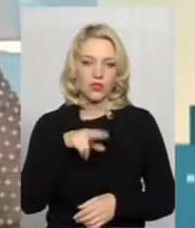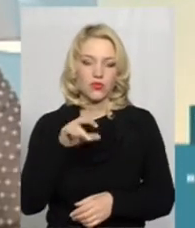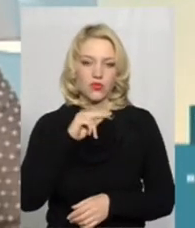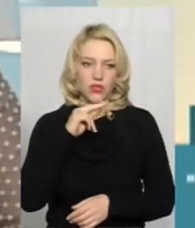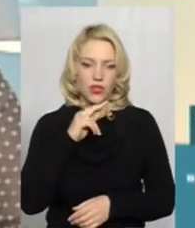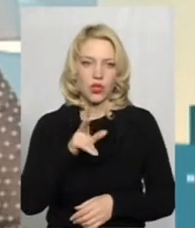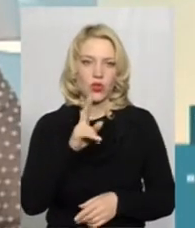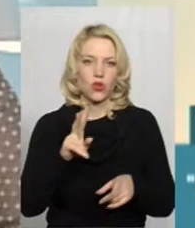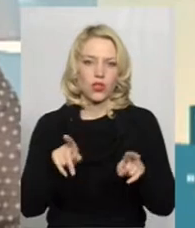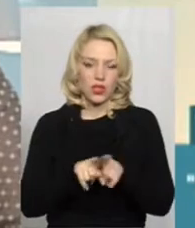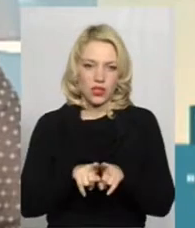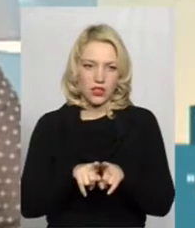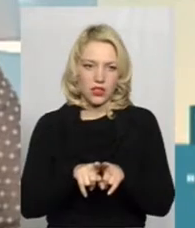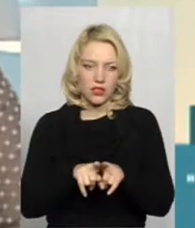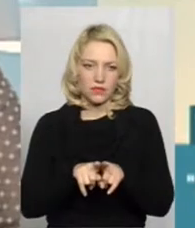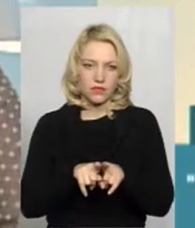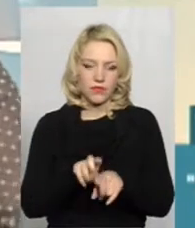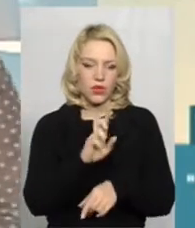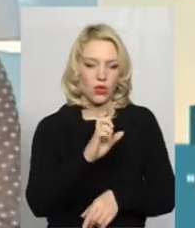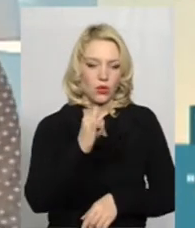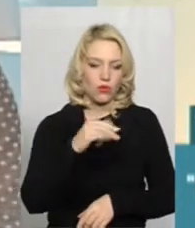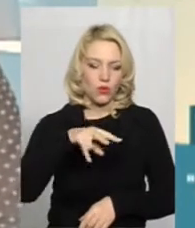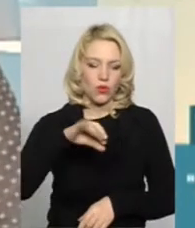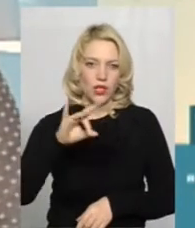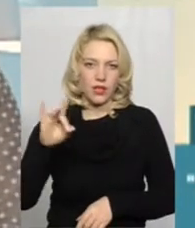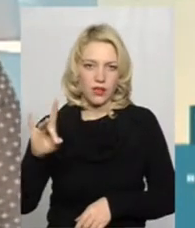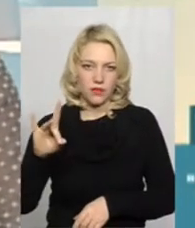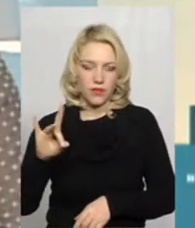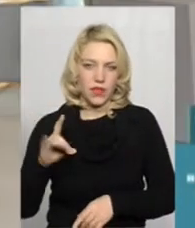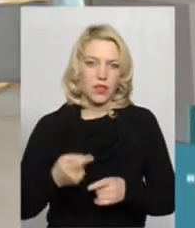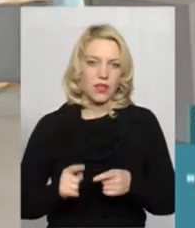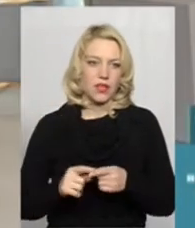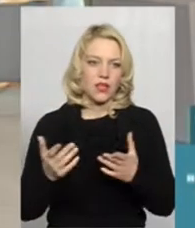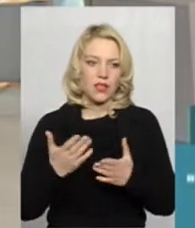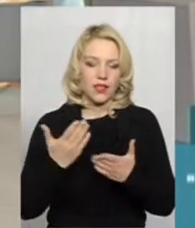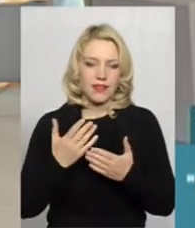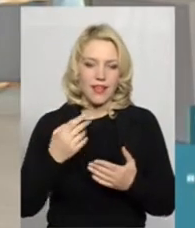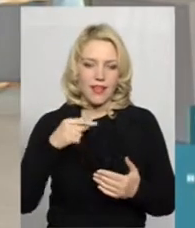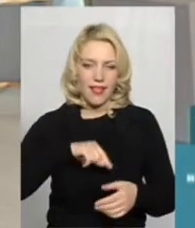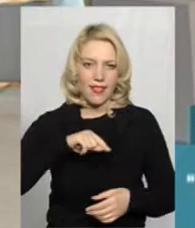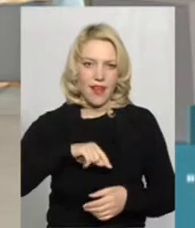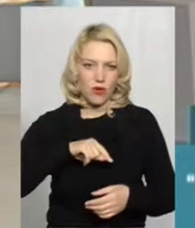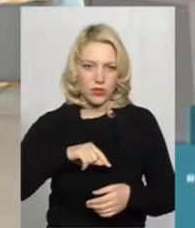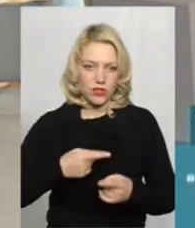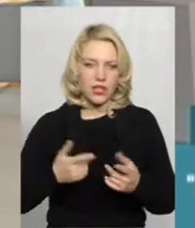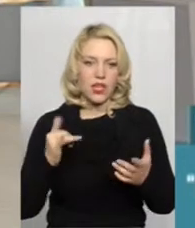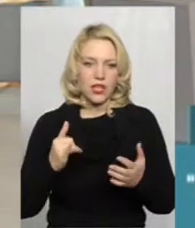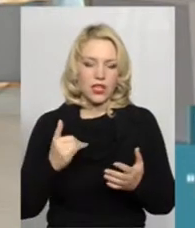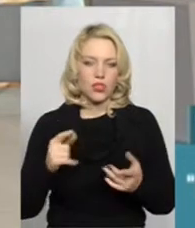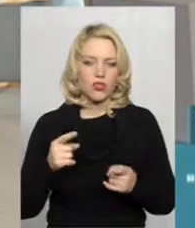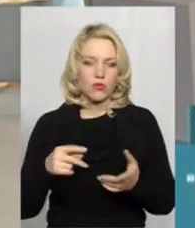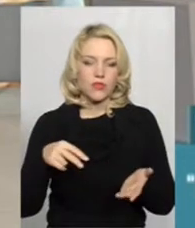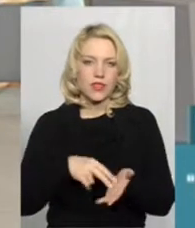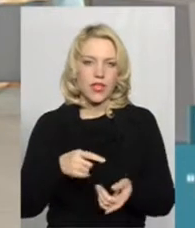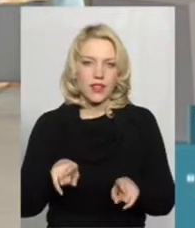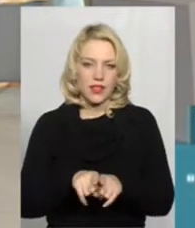уваги, хто ж така, або хто такий булер, якими він якостями може володіти і чому він стає саме на цей